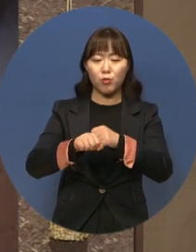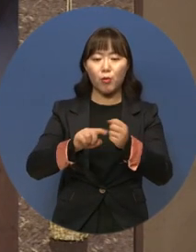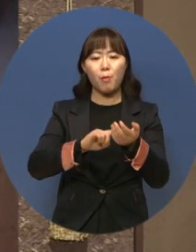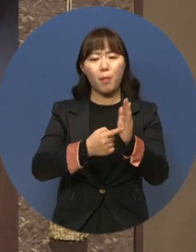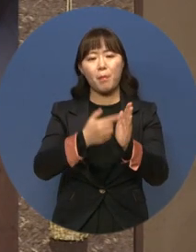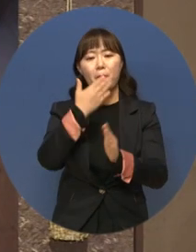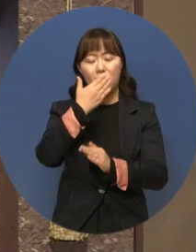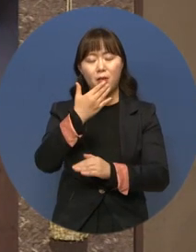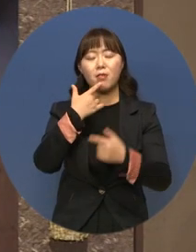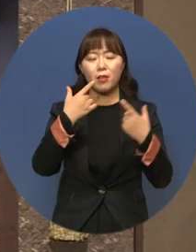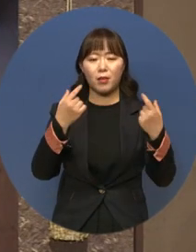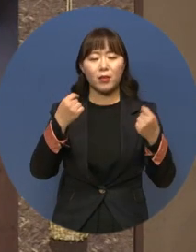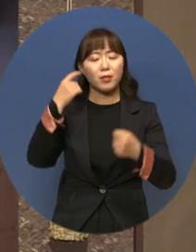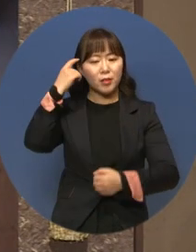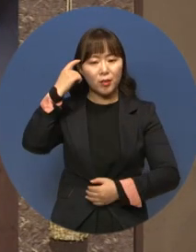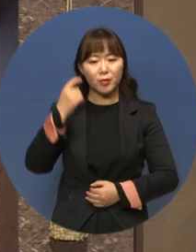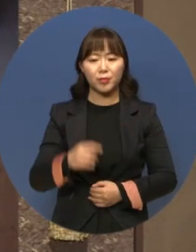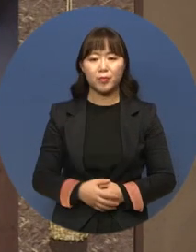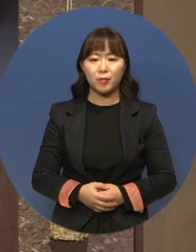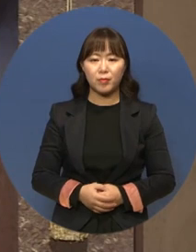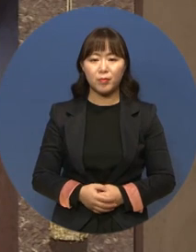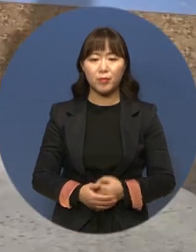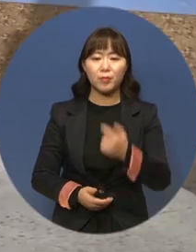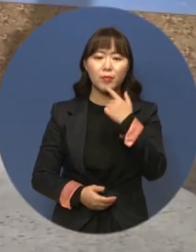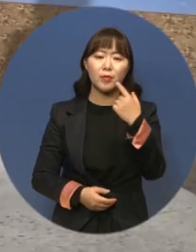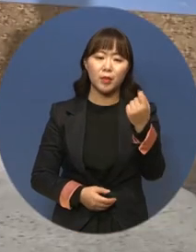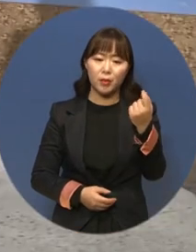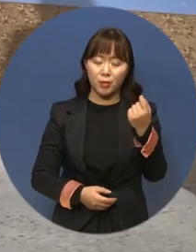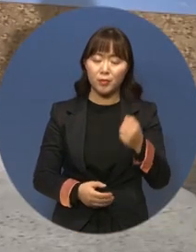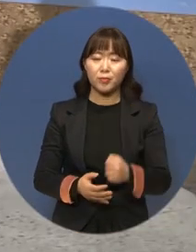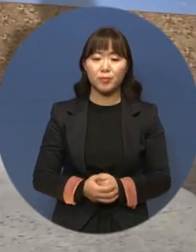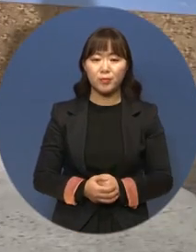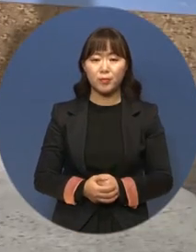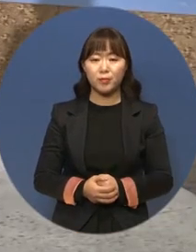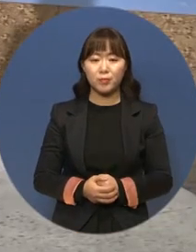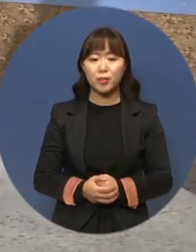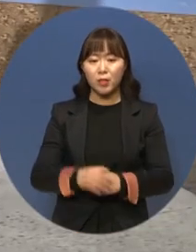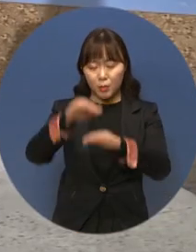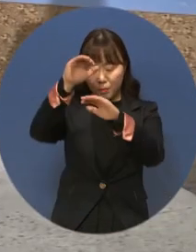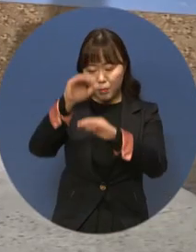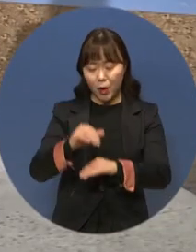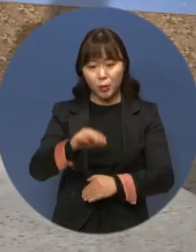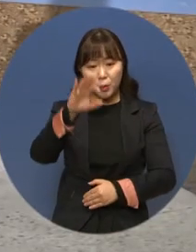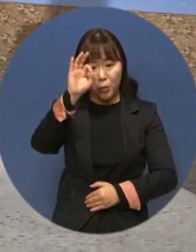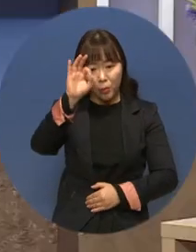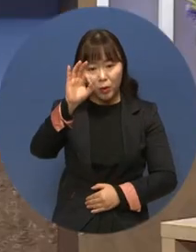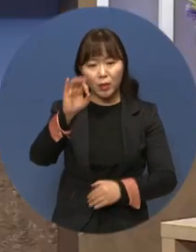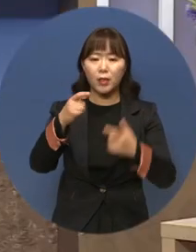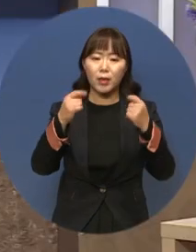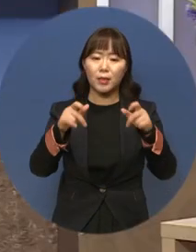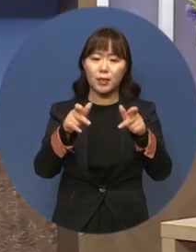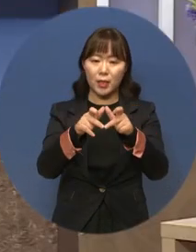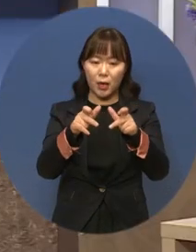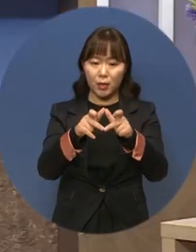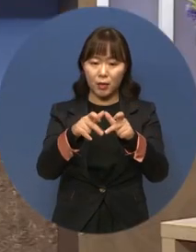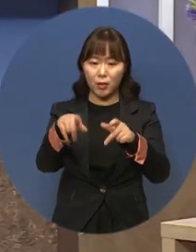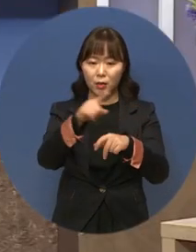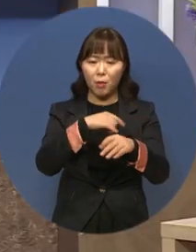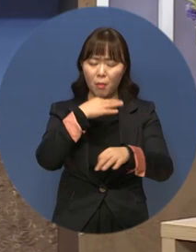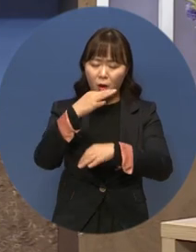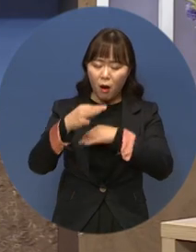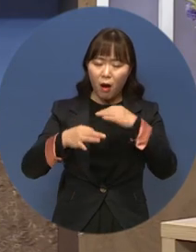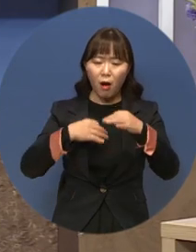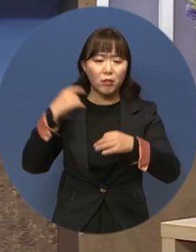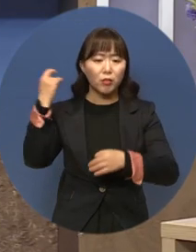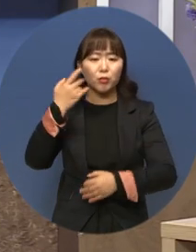아닌가 저는 그렇게 생각합니다. 네, 맞습니다. 네. 그러니까 얘기해 주신 내용을 들어보니까 이런 장애인 당사자분들의